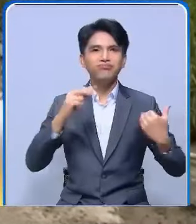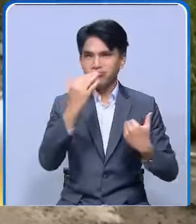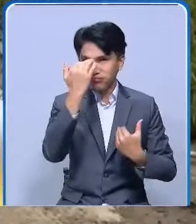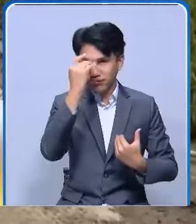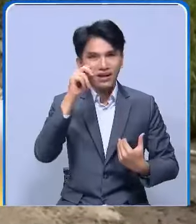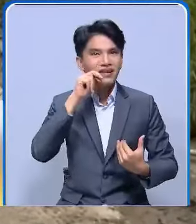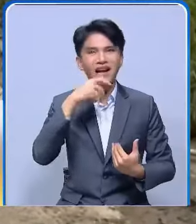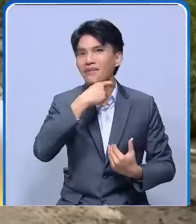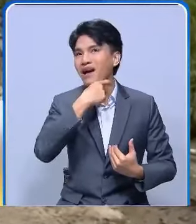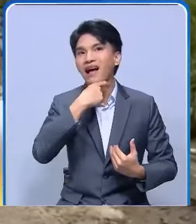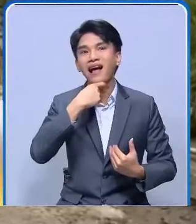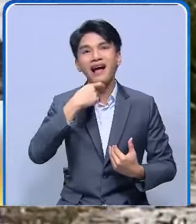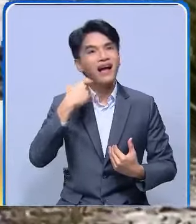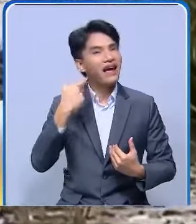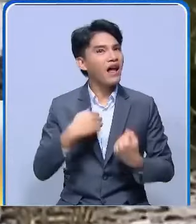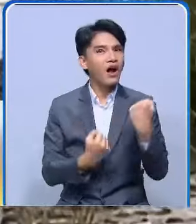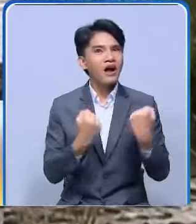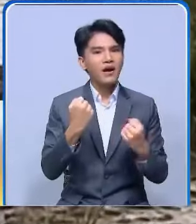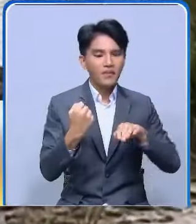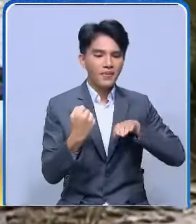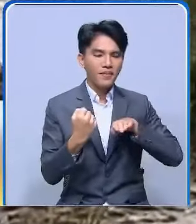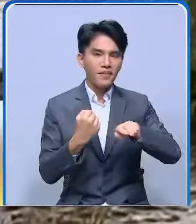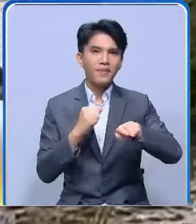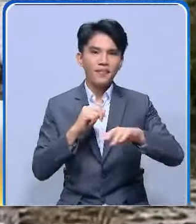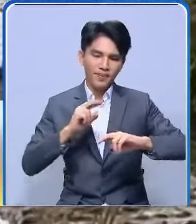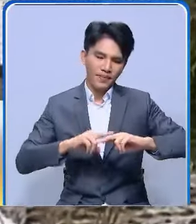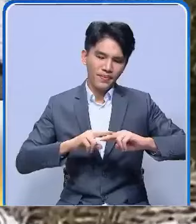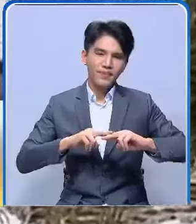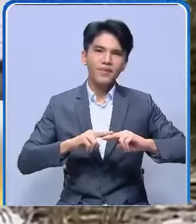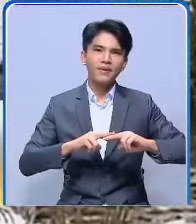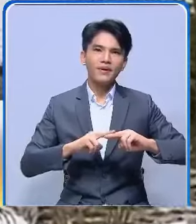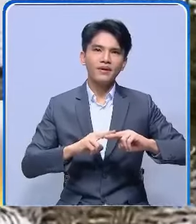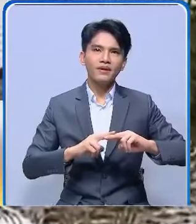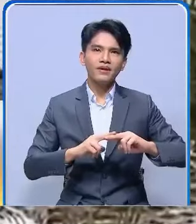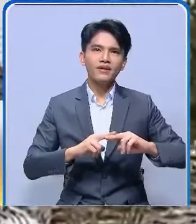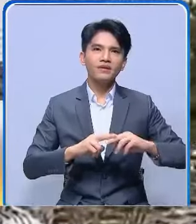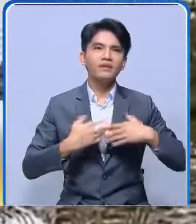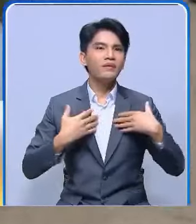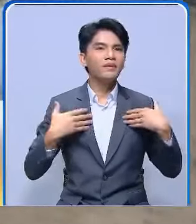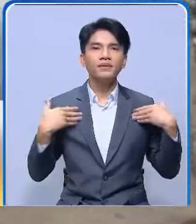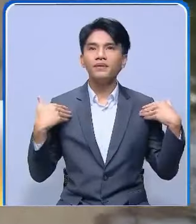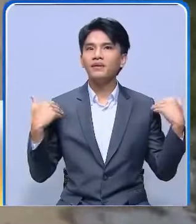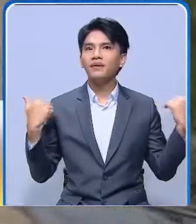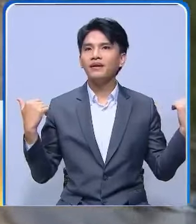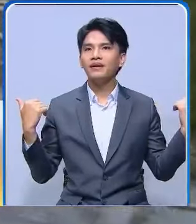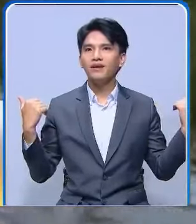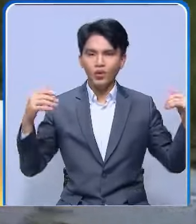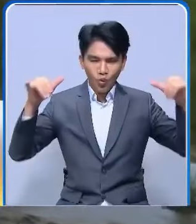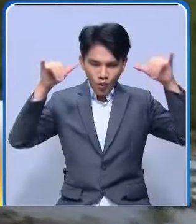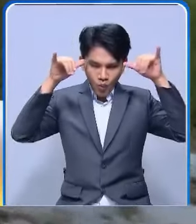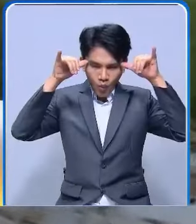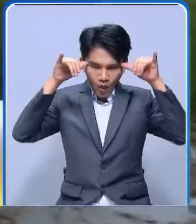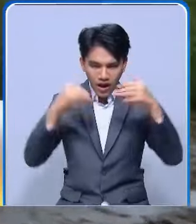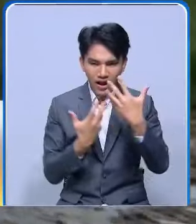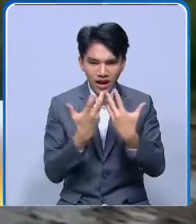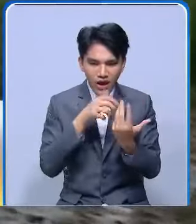คือน้ำมันแห้งอะขับรถลงไปจอดอะเอาเก้าอี้ไปนั่งเท้าแช่น้ำนะคะชมฝูงควายวัวควายที่มันกินหญ้